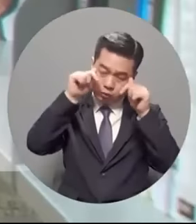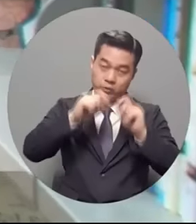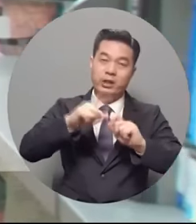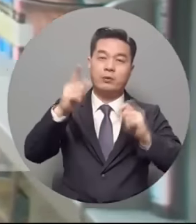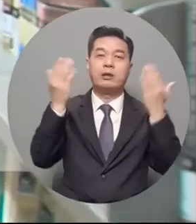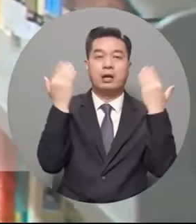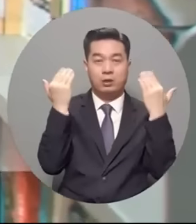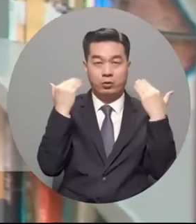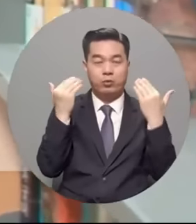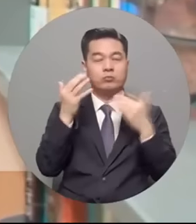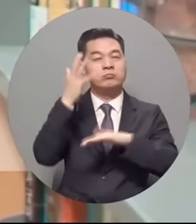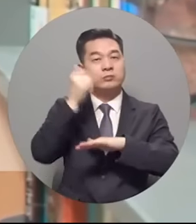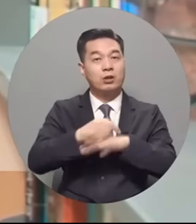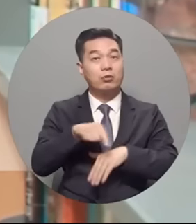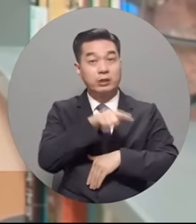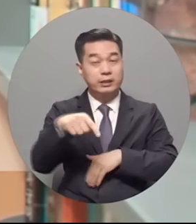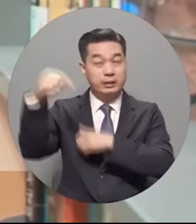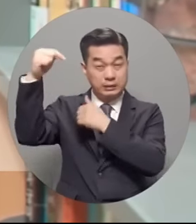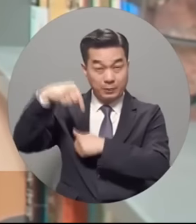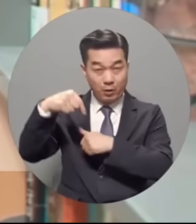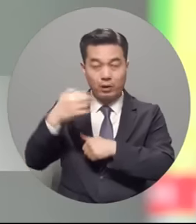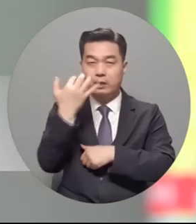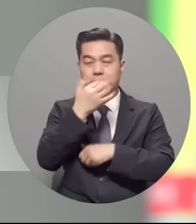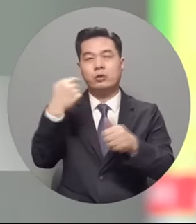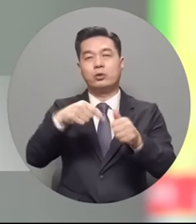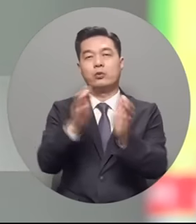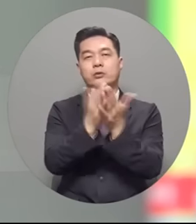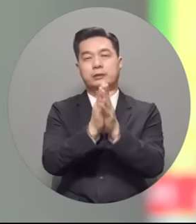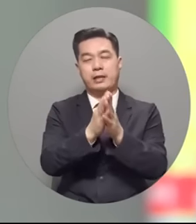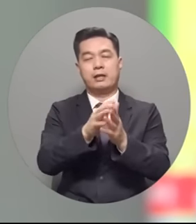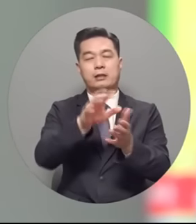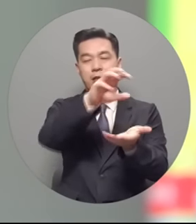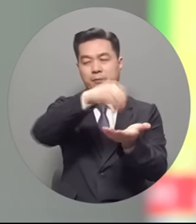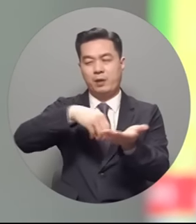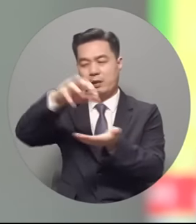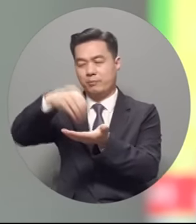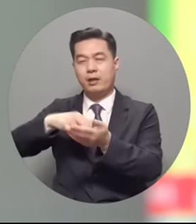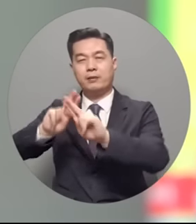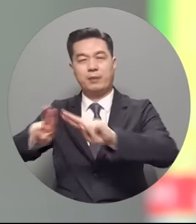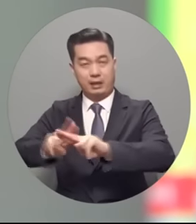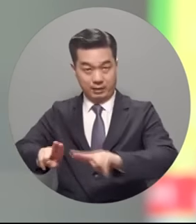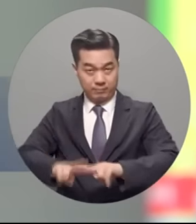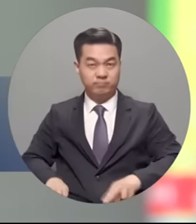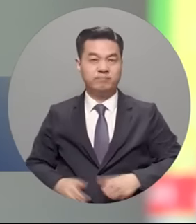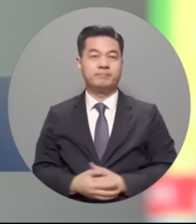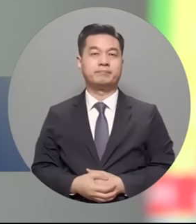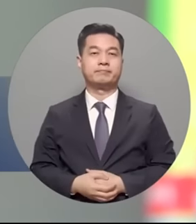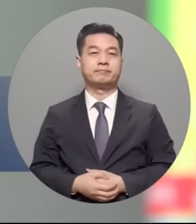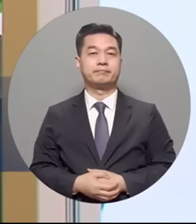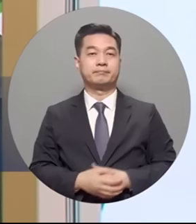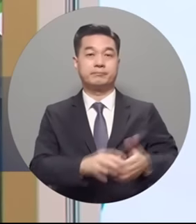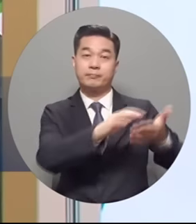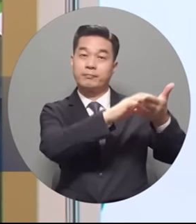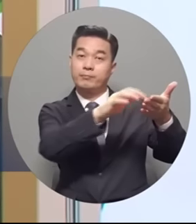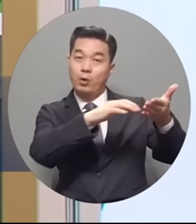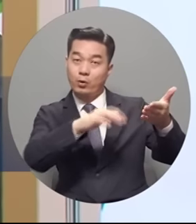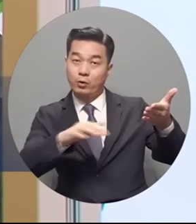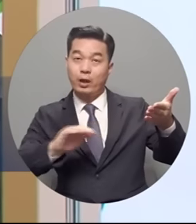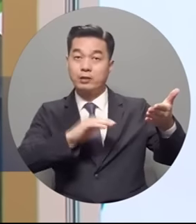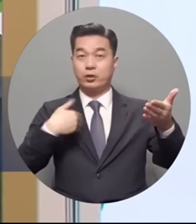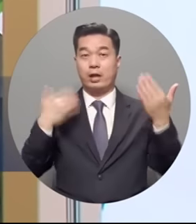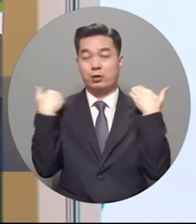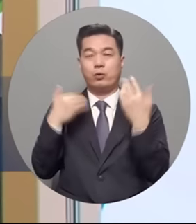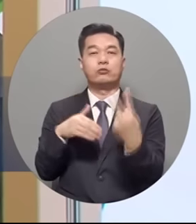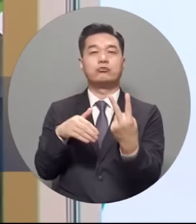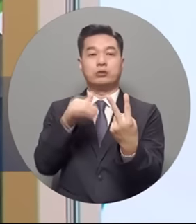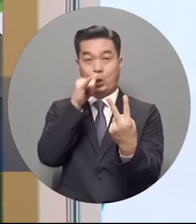학교는 결국 이들이 지목한 성교육 서적들을 실제로 폐기했습니다. 그 목록에 해당하는 건 저희 학교에는 두 권이